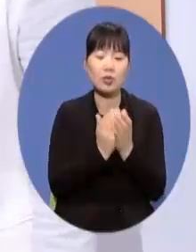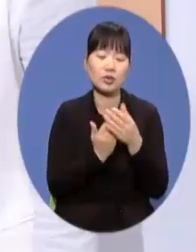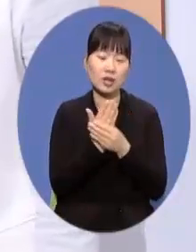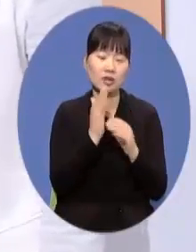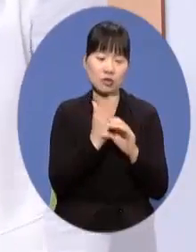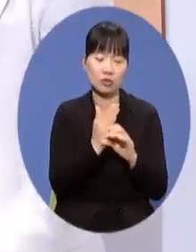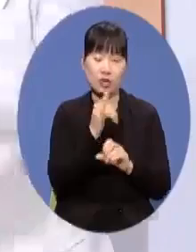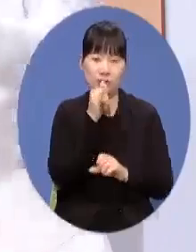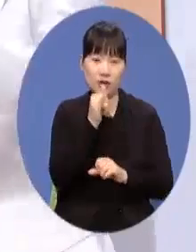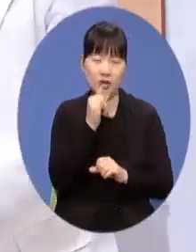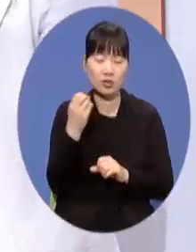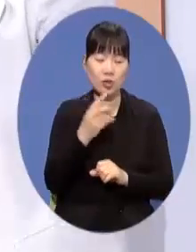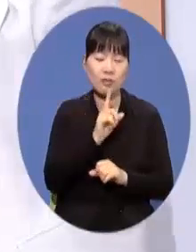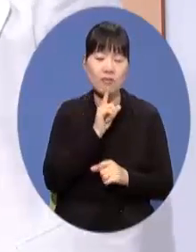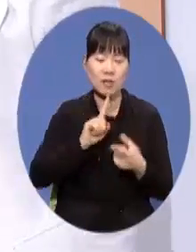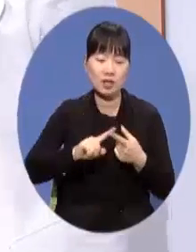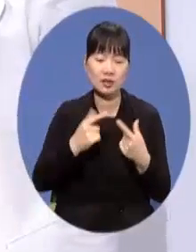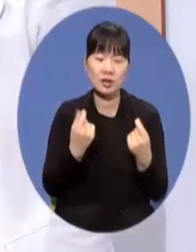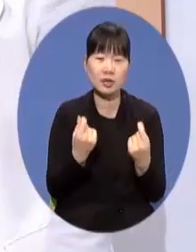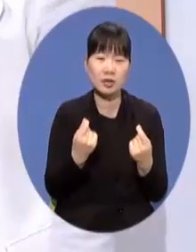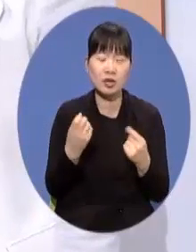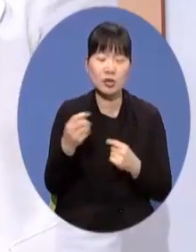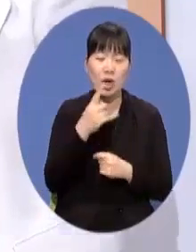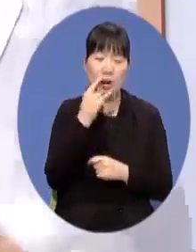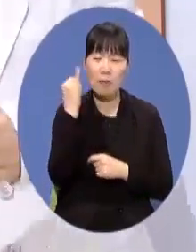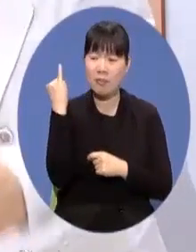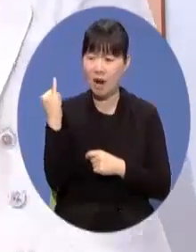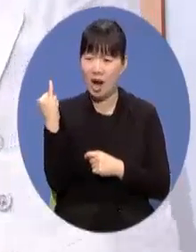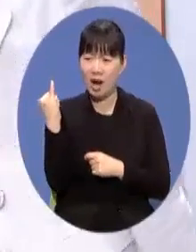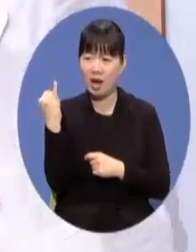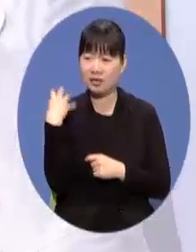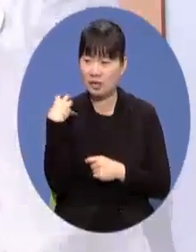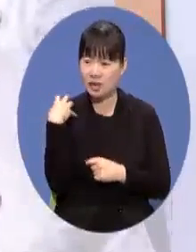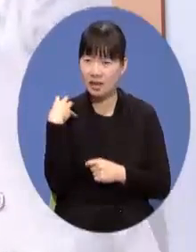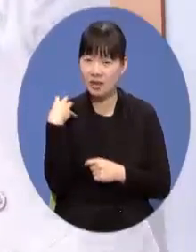겁니다. 네. 그러니까 또 말씀하신 것처럼 또 엄마예요? 이제 그 얘기 하시겠는데.